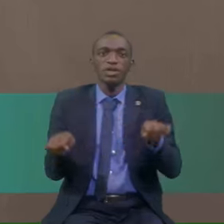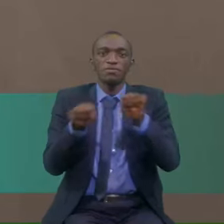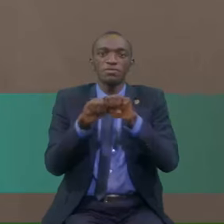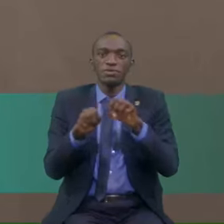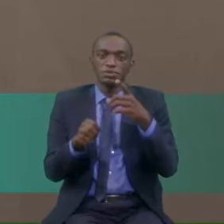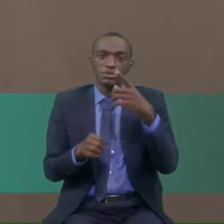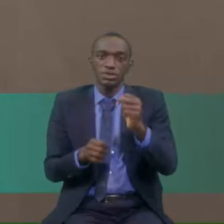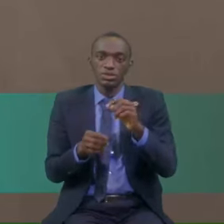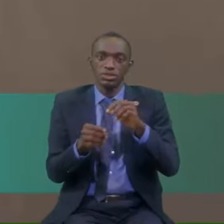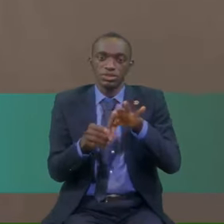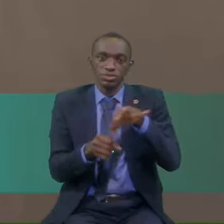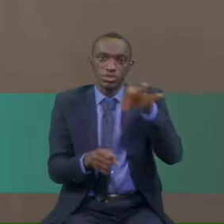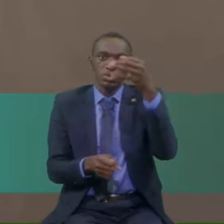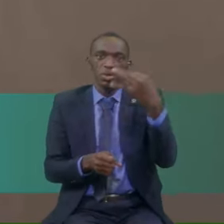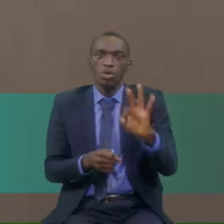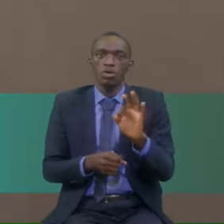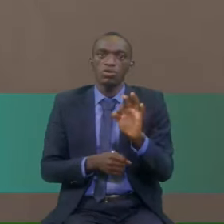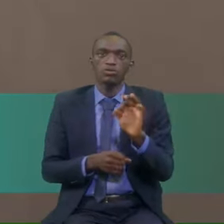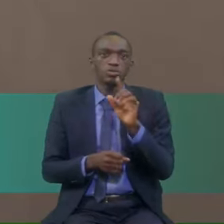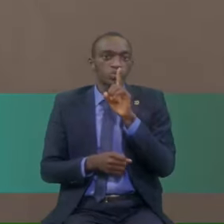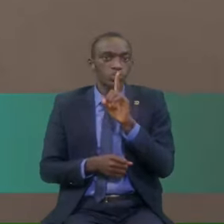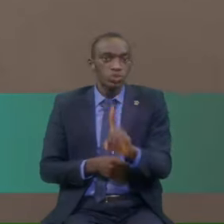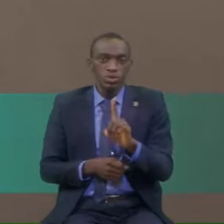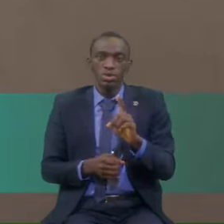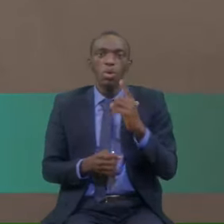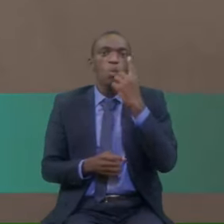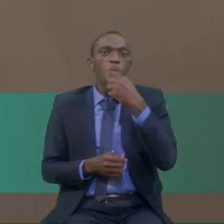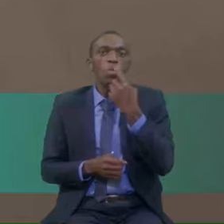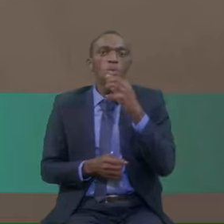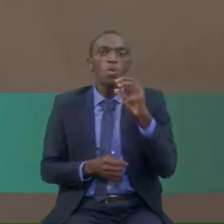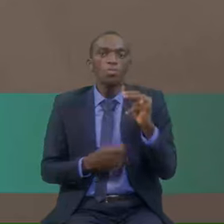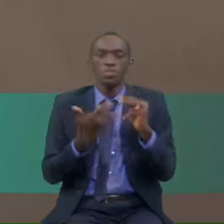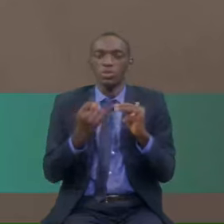L'esprit de vérité que le monde ne peut recevoir